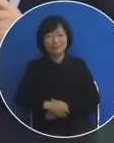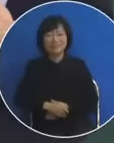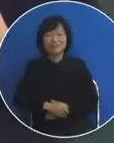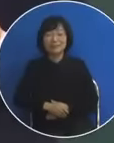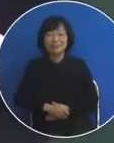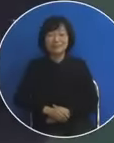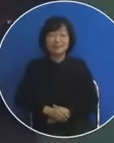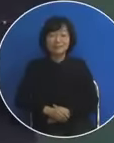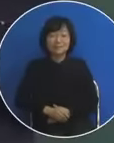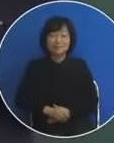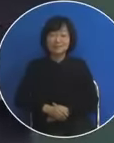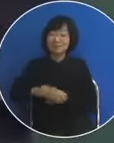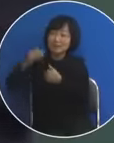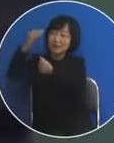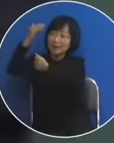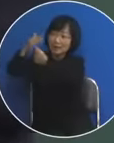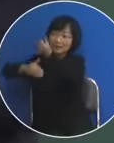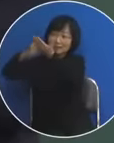구원받은 자에게